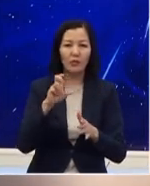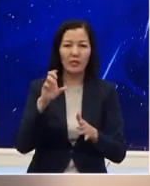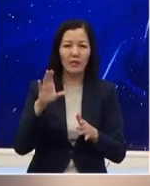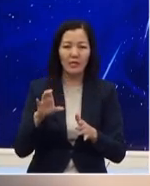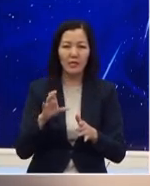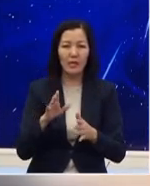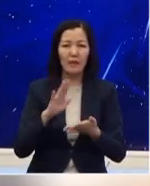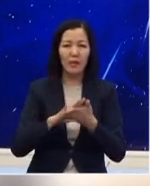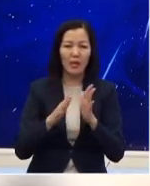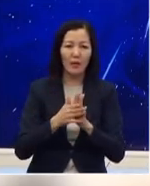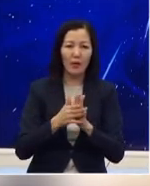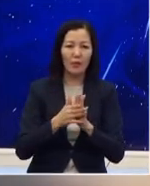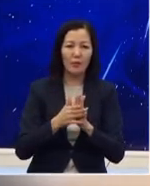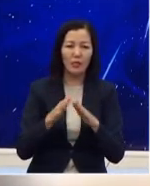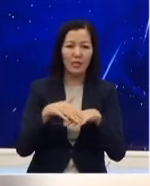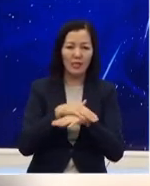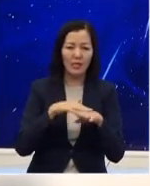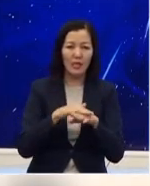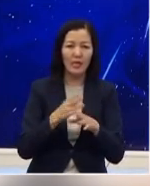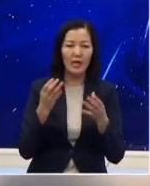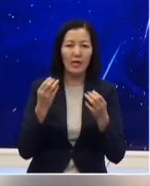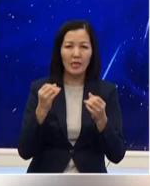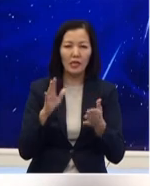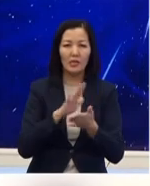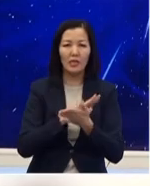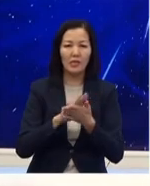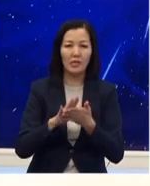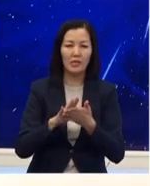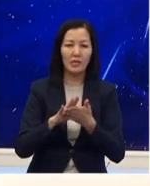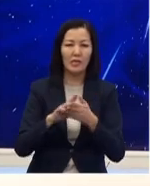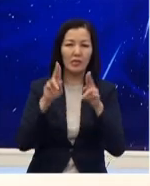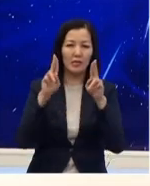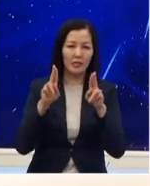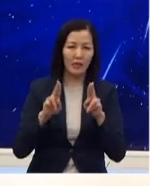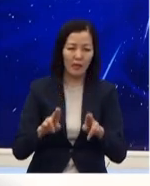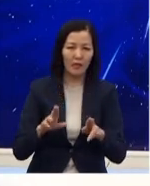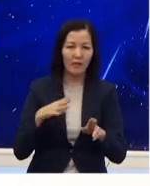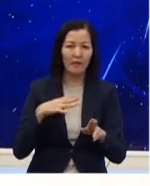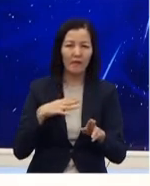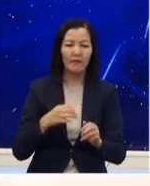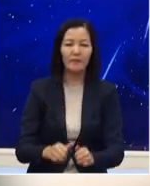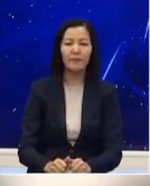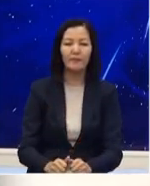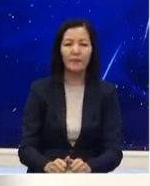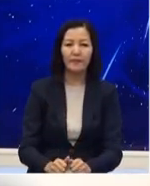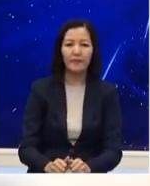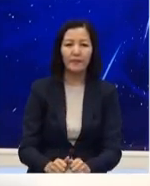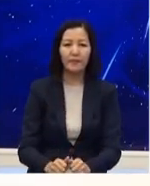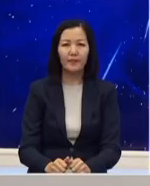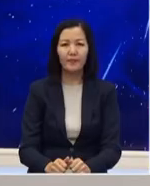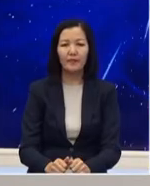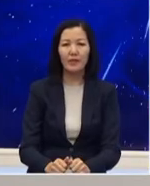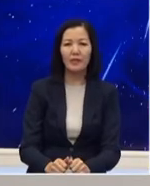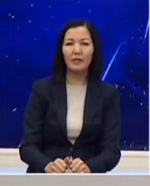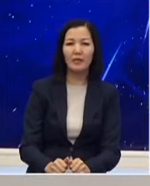в области санитарно-эпидемиологического благополучия населения, а также гигиенических нормативов».